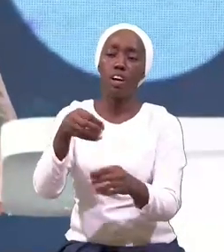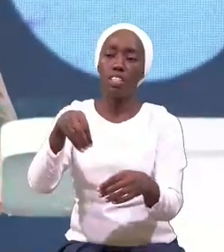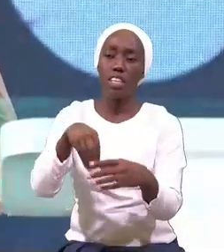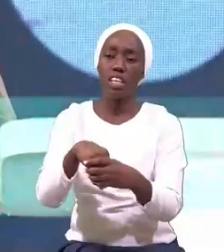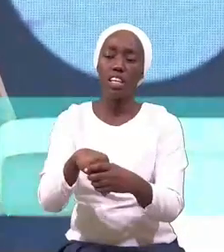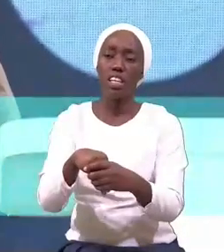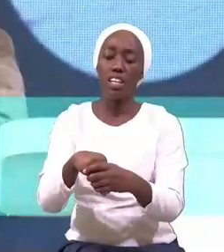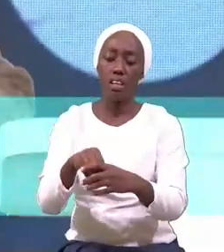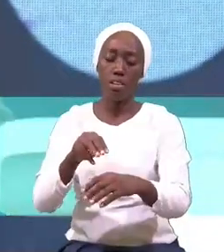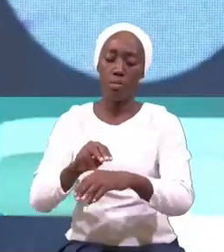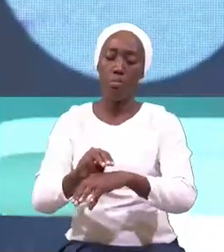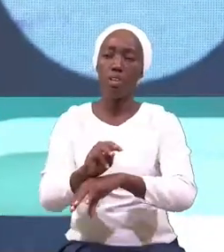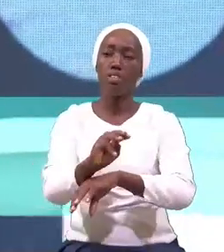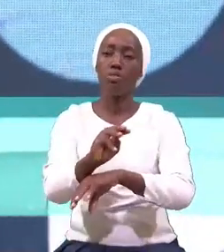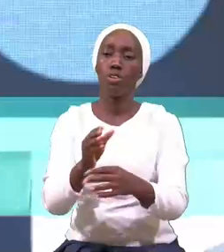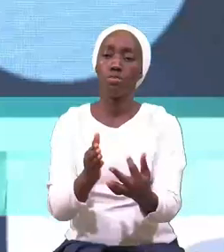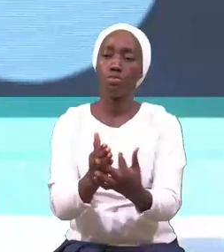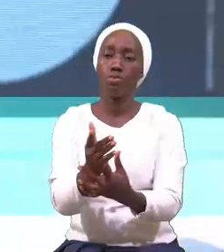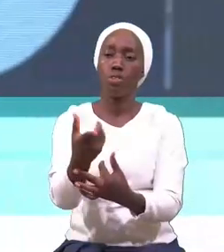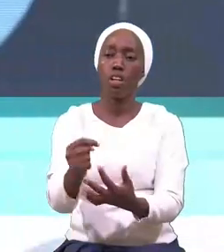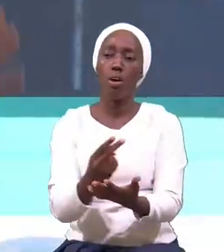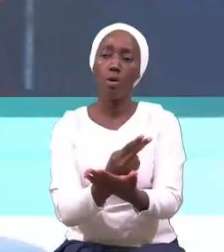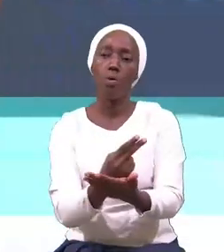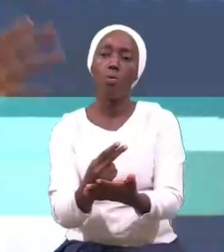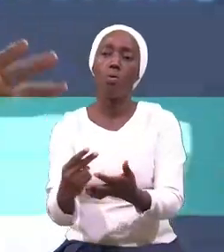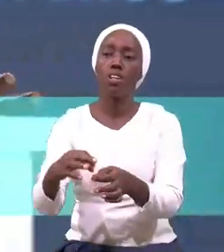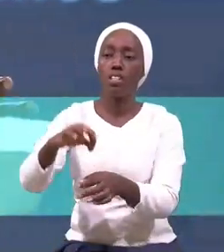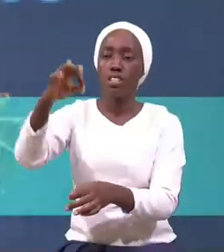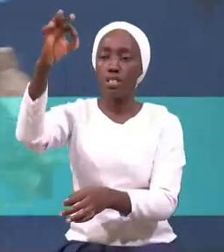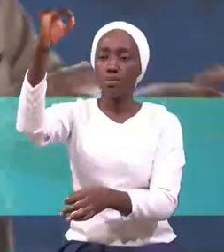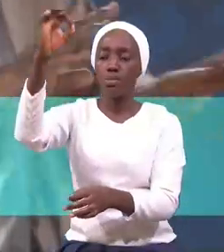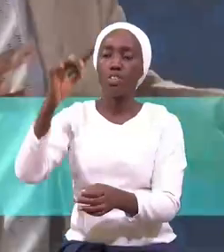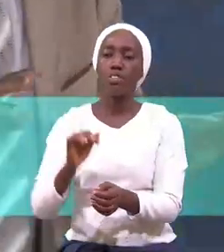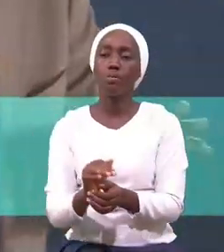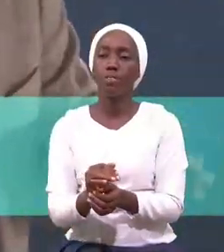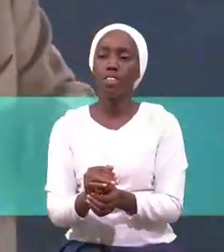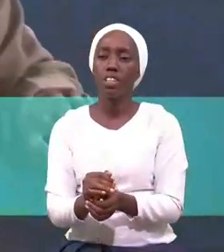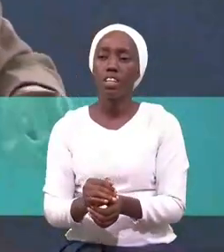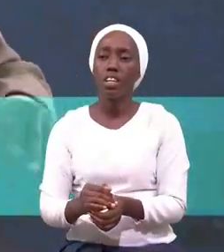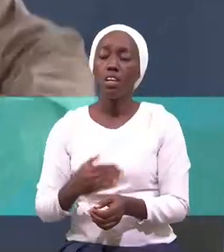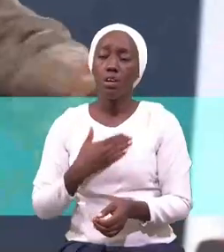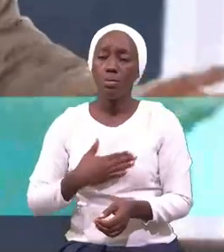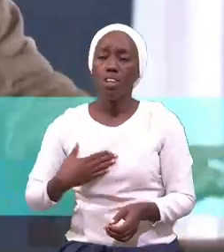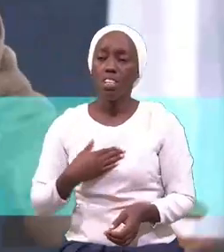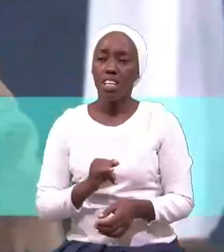Nous considérons aujourd'hui le message intitulé « L'impact croissant dans le ministère à travers le Saint-Esprit ».